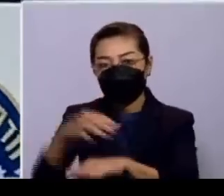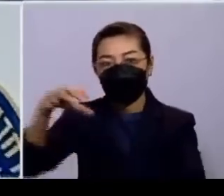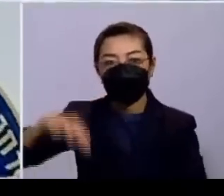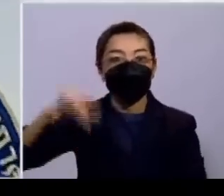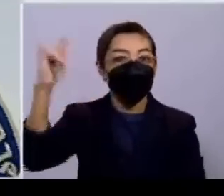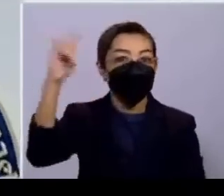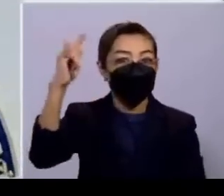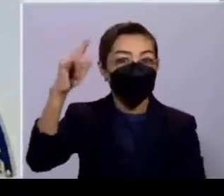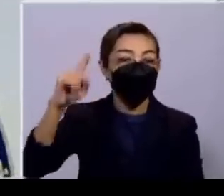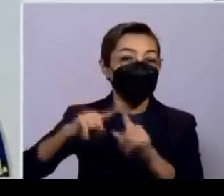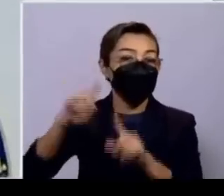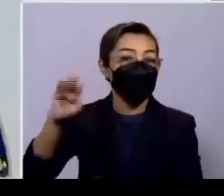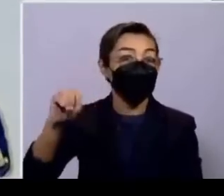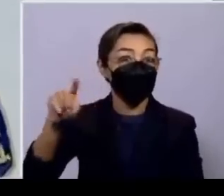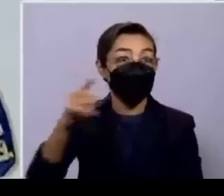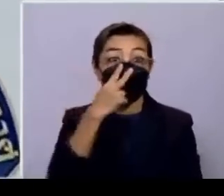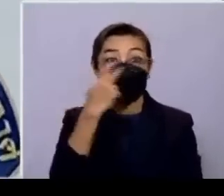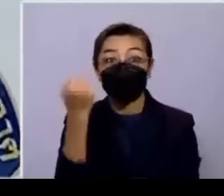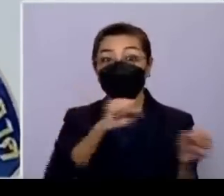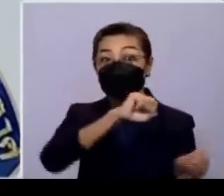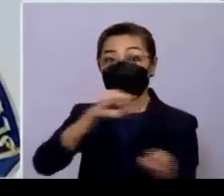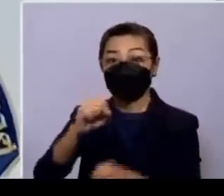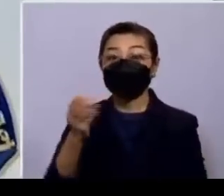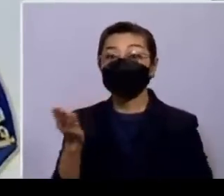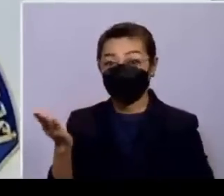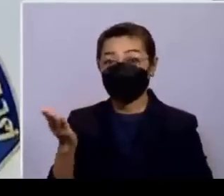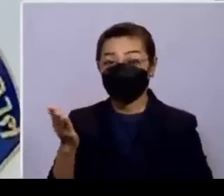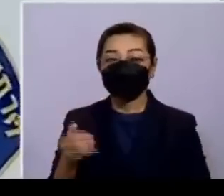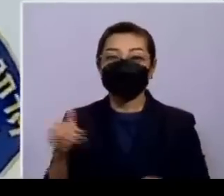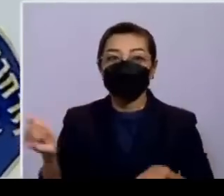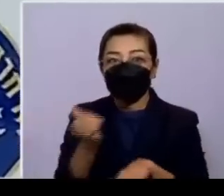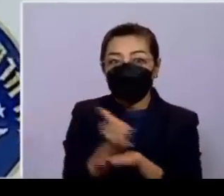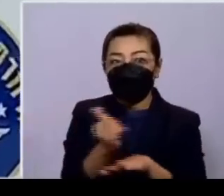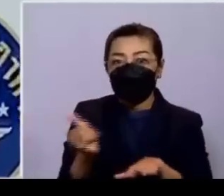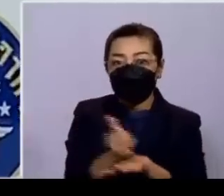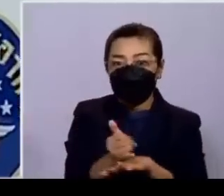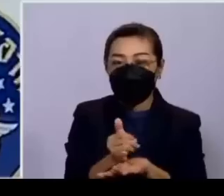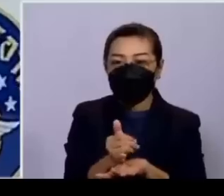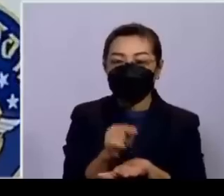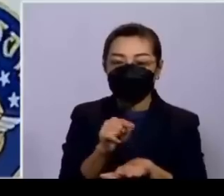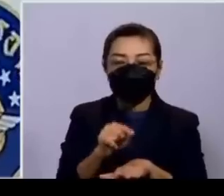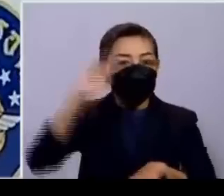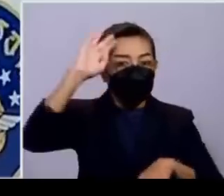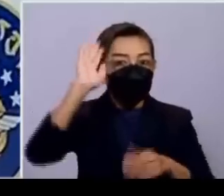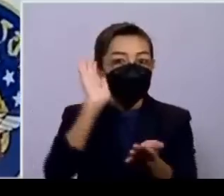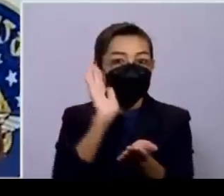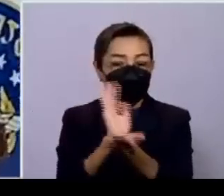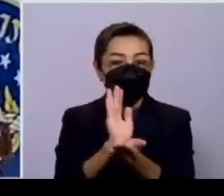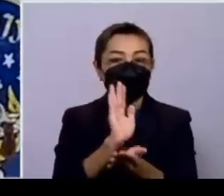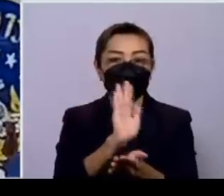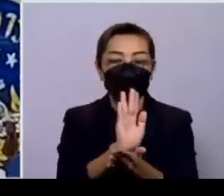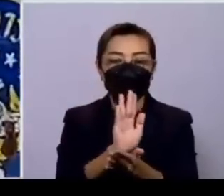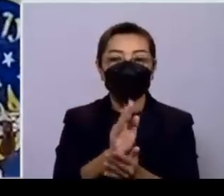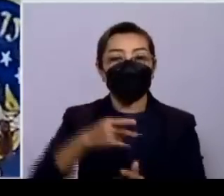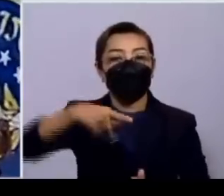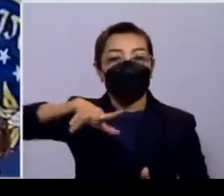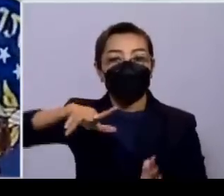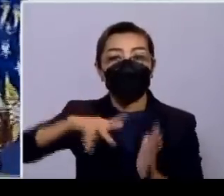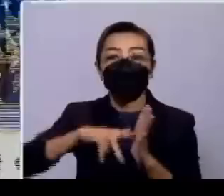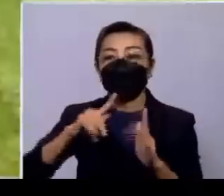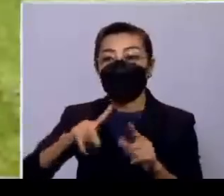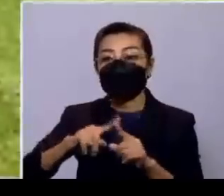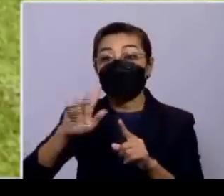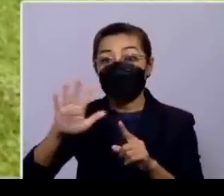41ที่จังหวัดเชียงใหม่เนี่ยรถตู้คันนี้นะครับมีทางคนตำรวจโทปิยพวิชัยผู้บัญชาการตำรวจภูธรภาคถ้า